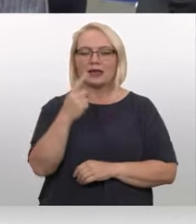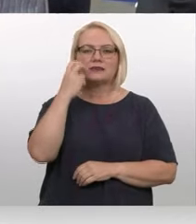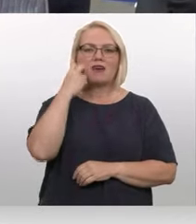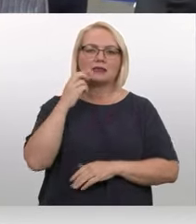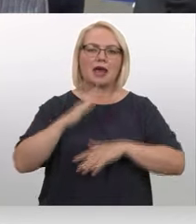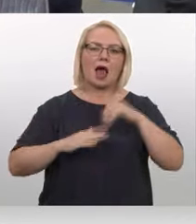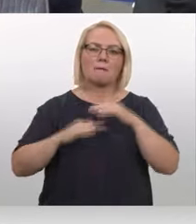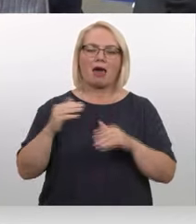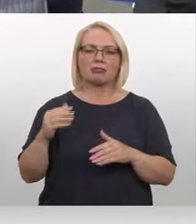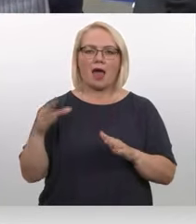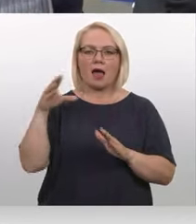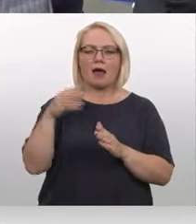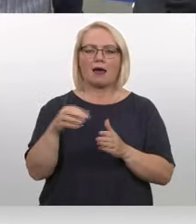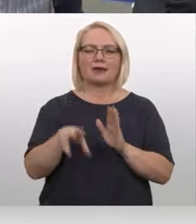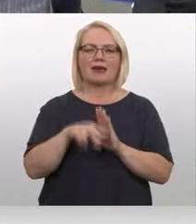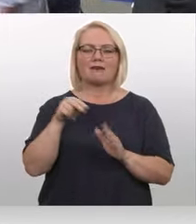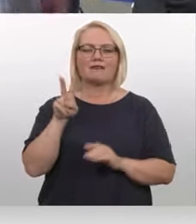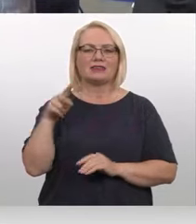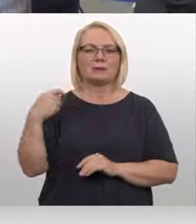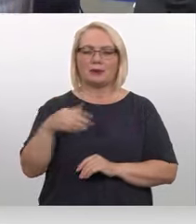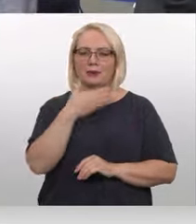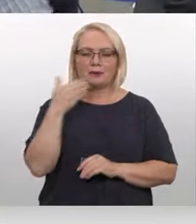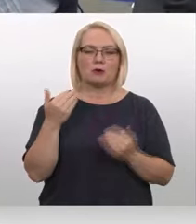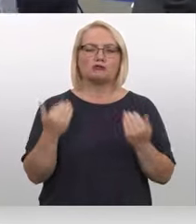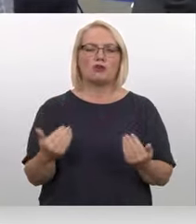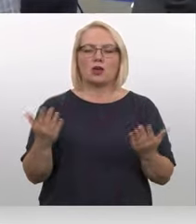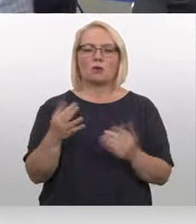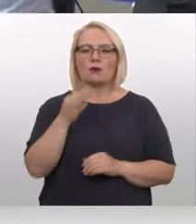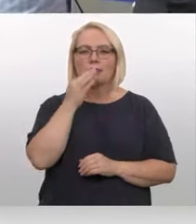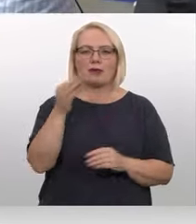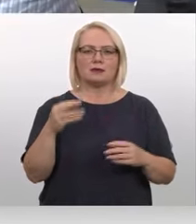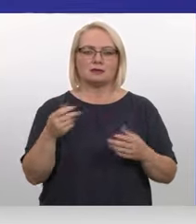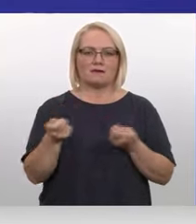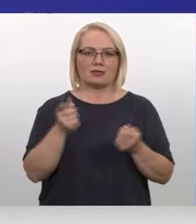starp viceprezidentiem. Un paskatīsimies lūdzu, ko Fon der Leyen šodien teica.